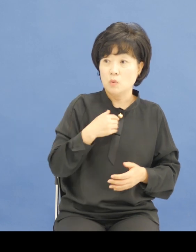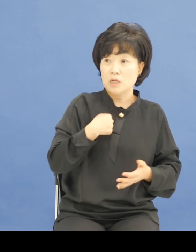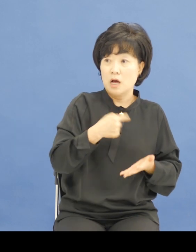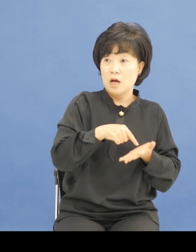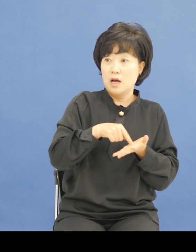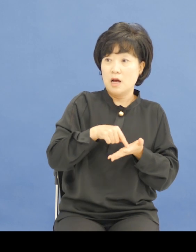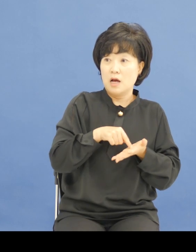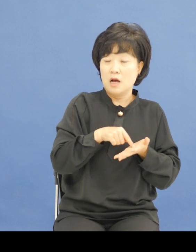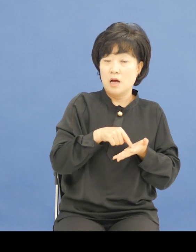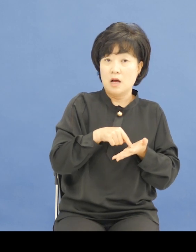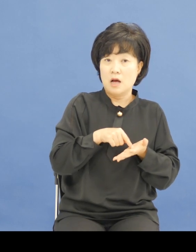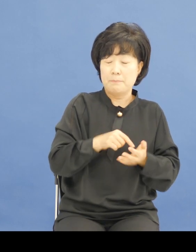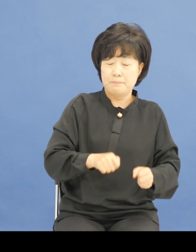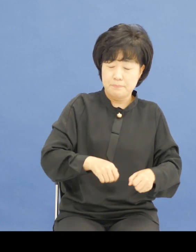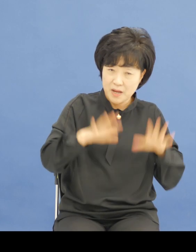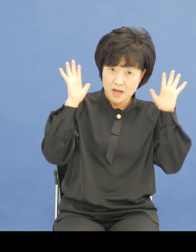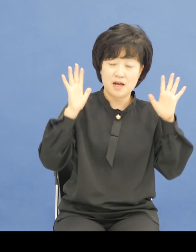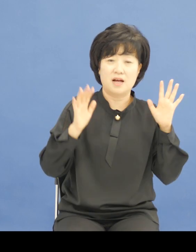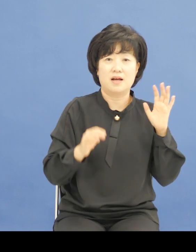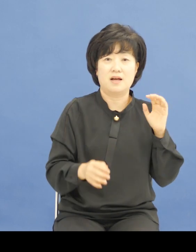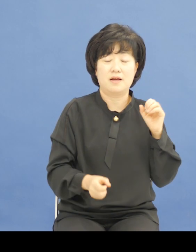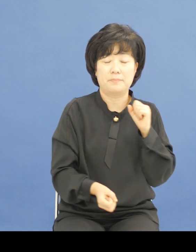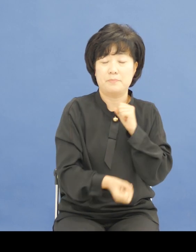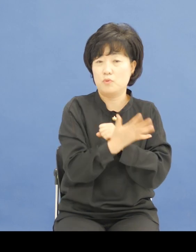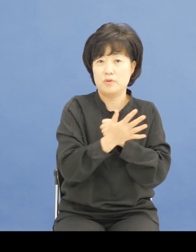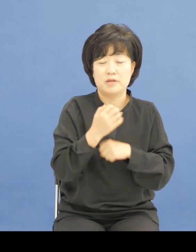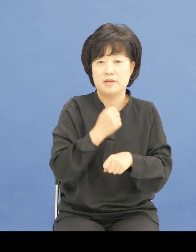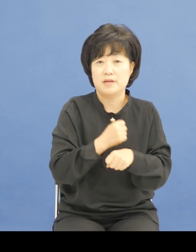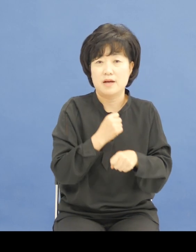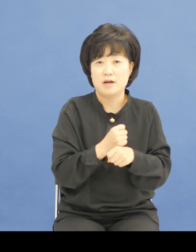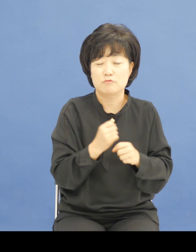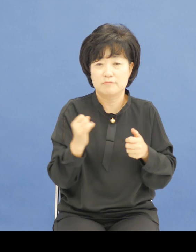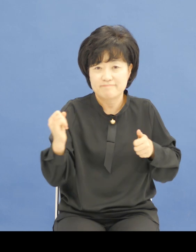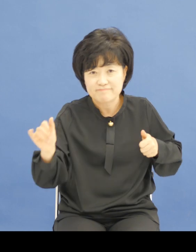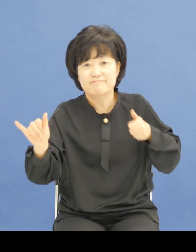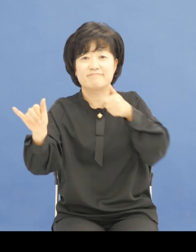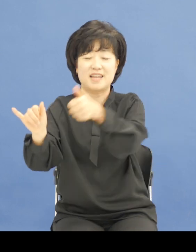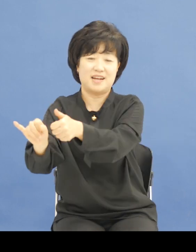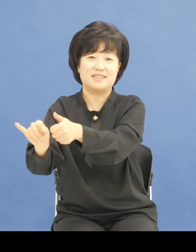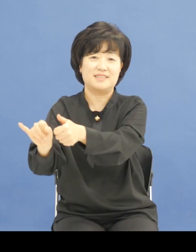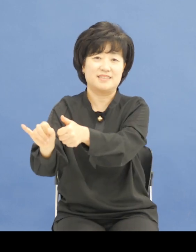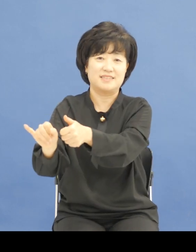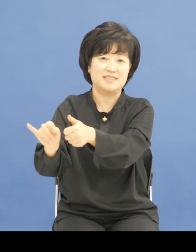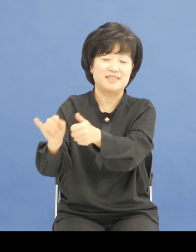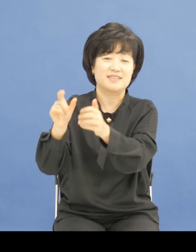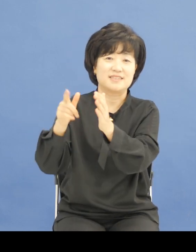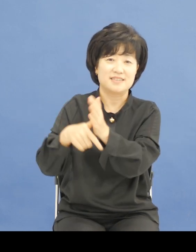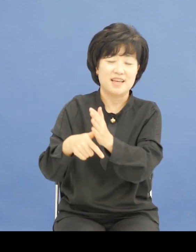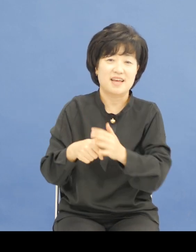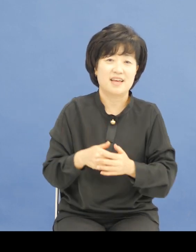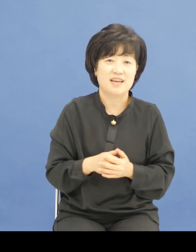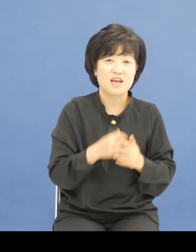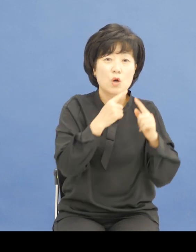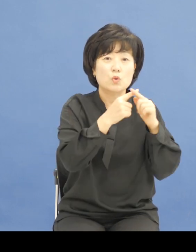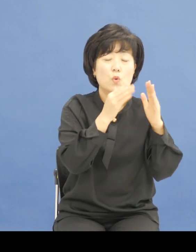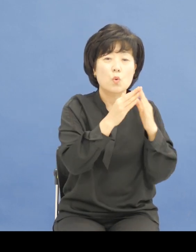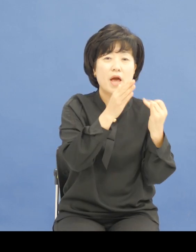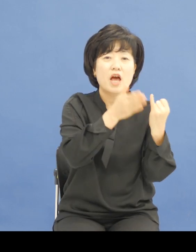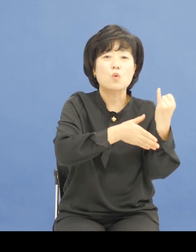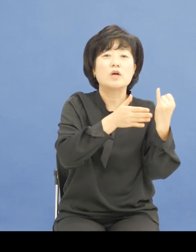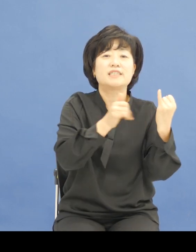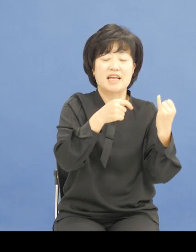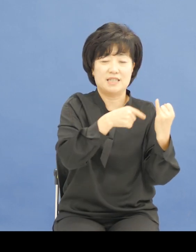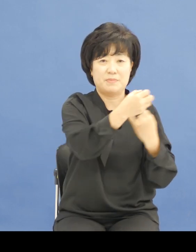살겠더라고. 그래서 아무 대책 없이 그냥 따라갔어요. 예. 그때 이제 우리 교회 권사님이